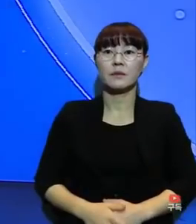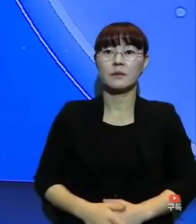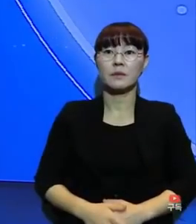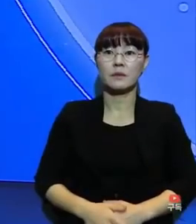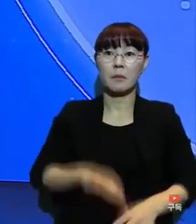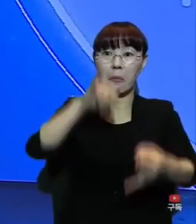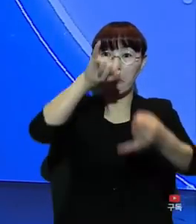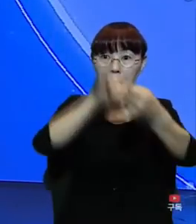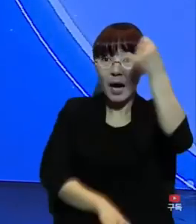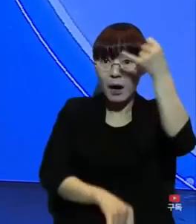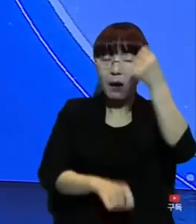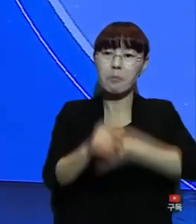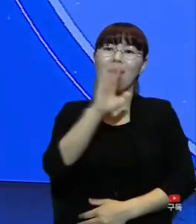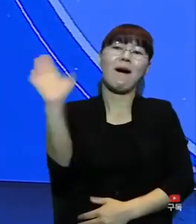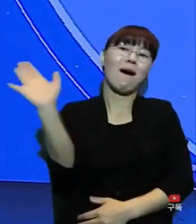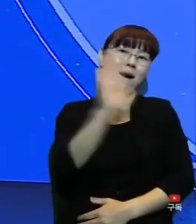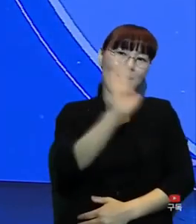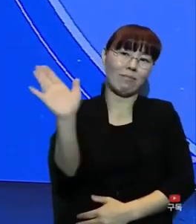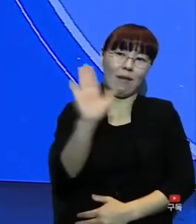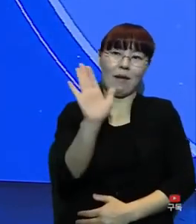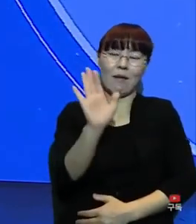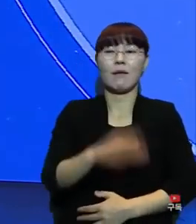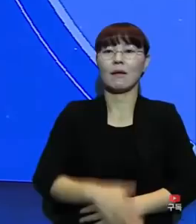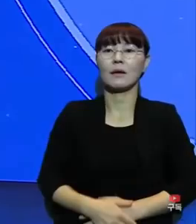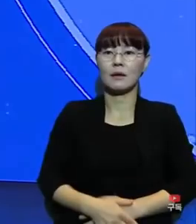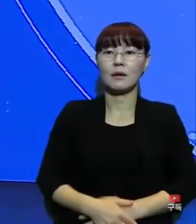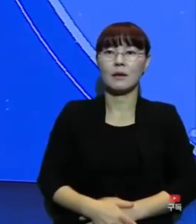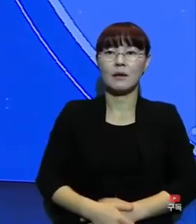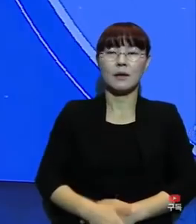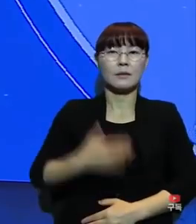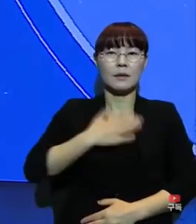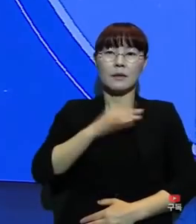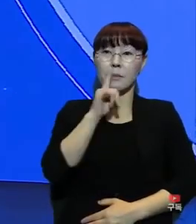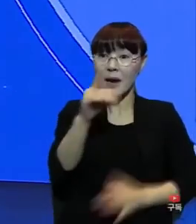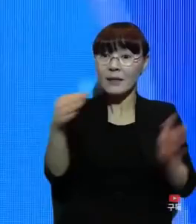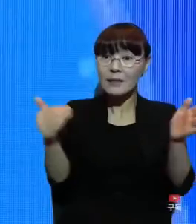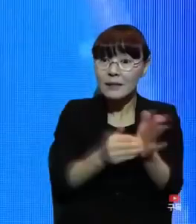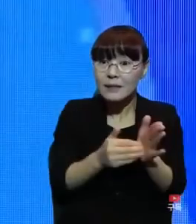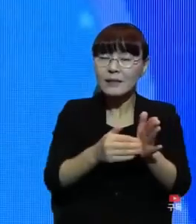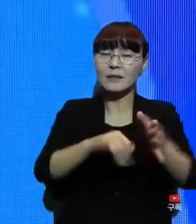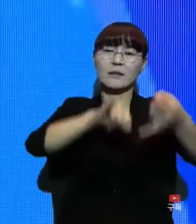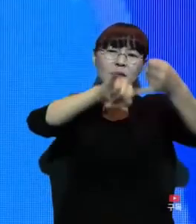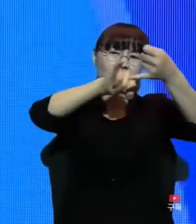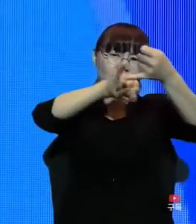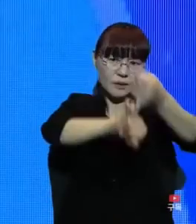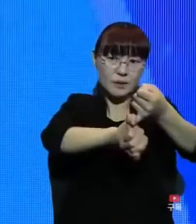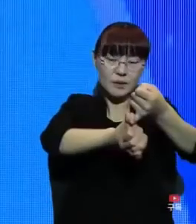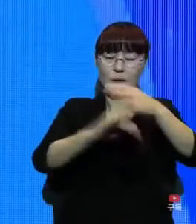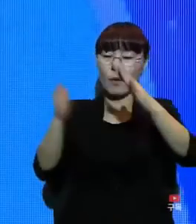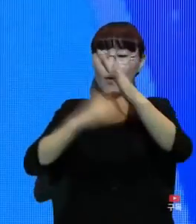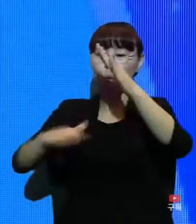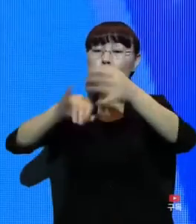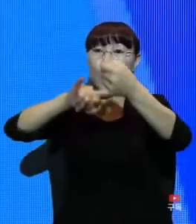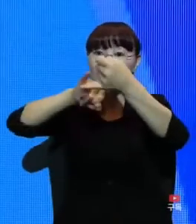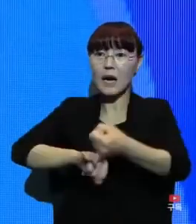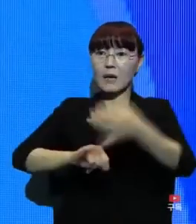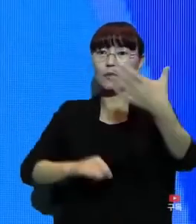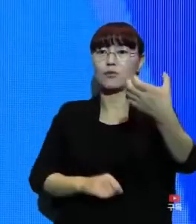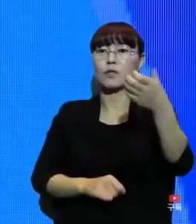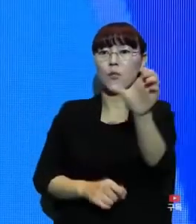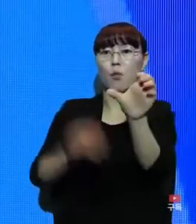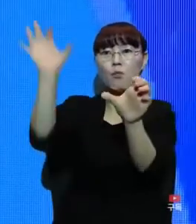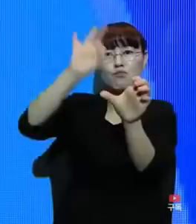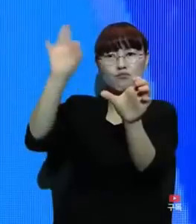못할 약속 하지 않았습니다 한번 한 약속 꼭 지켰습니다 공약이행 율 평균 95%